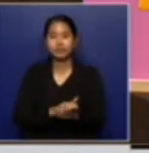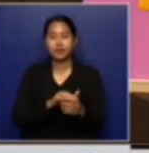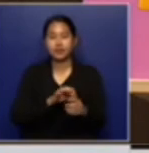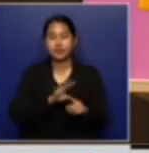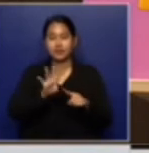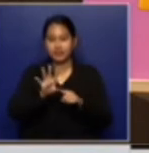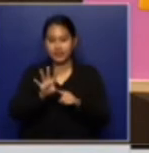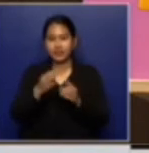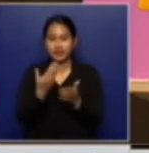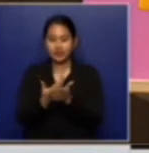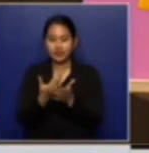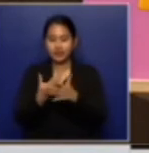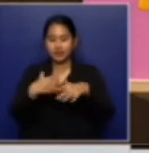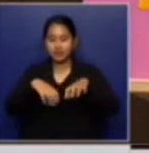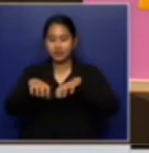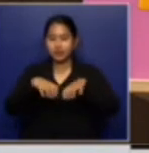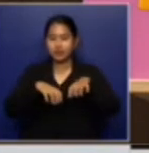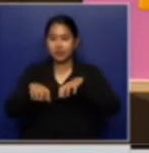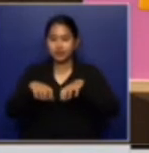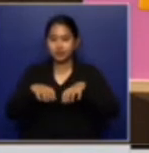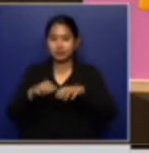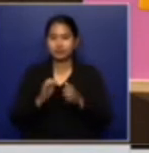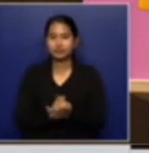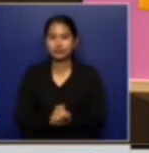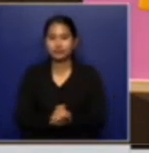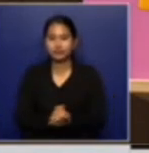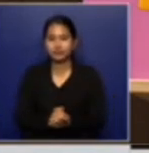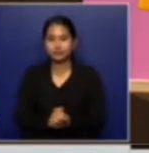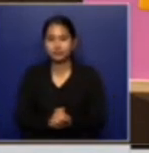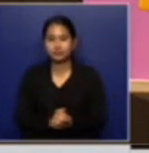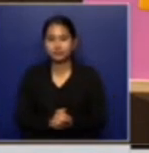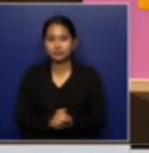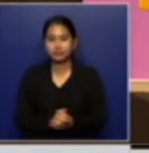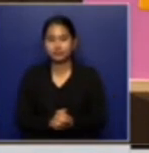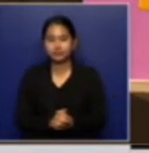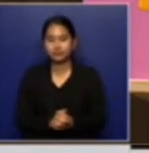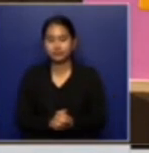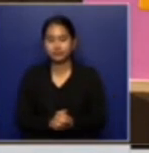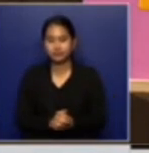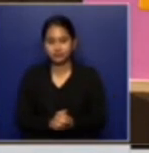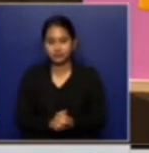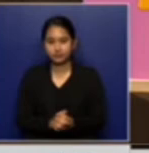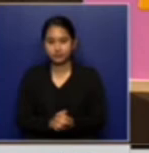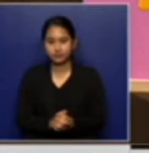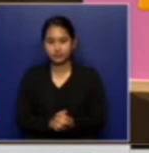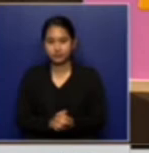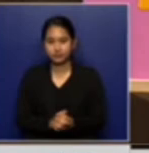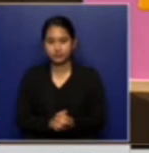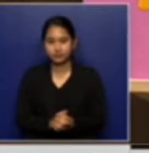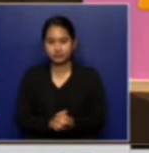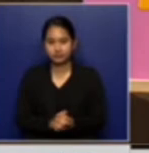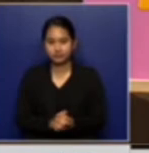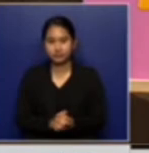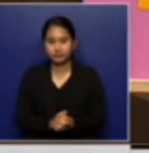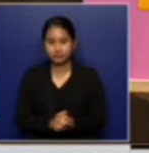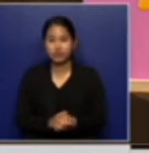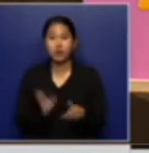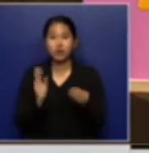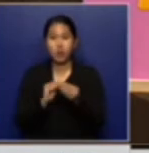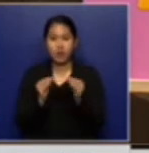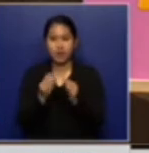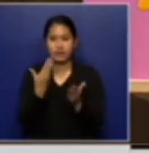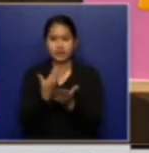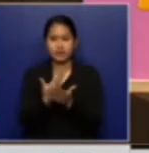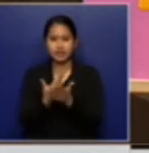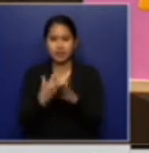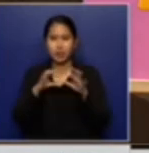มาณในด้านการเงินการคลังท่านประธานครับมีตัวเลขหนึ่งที่น่าห่วง